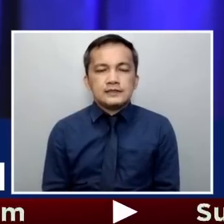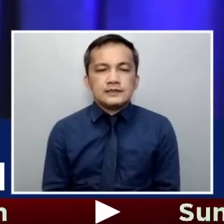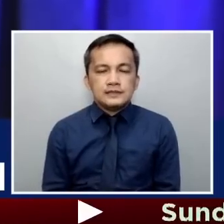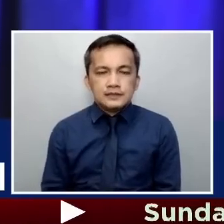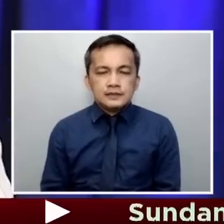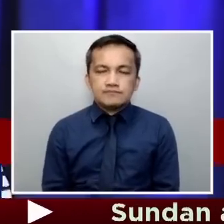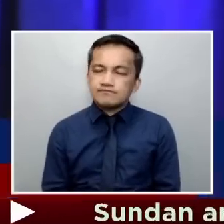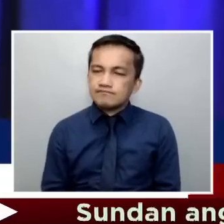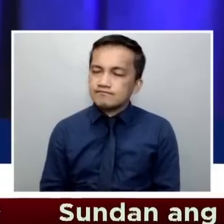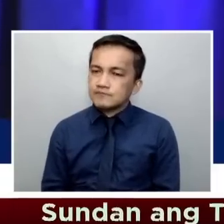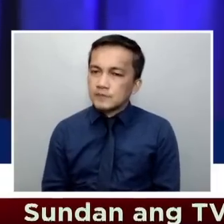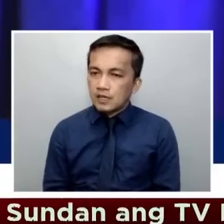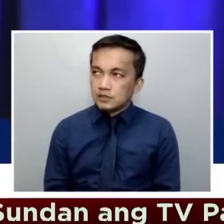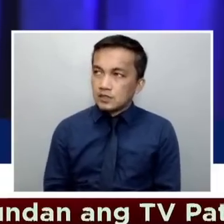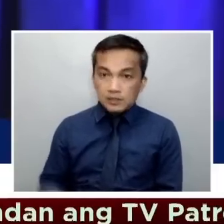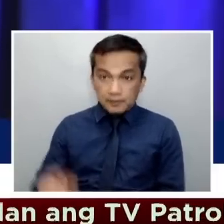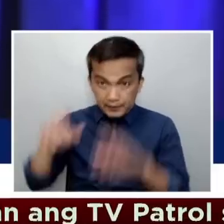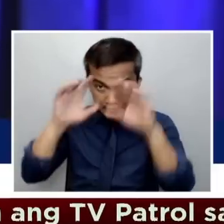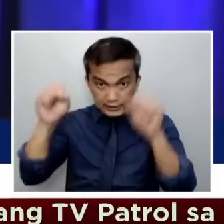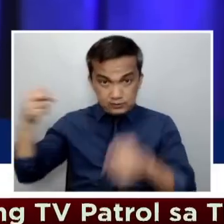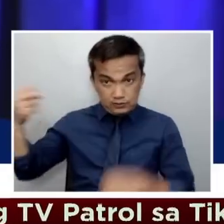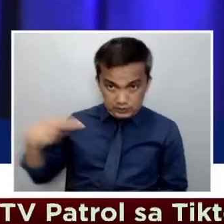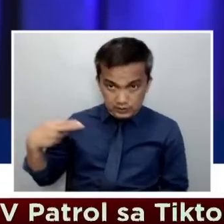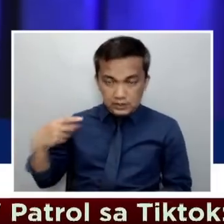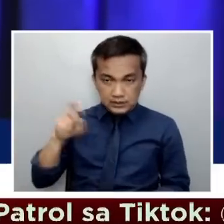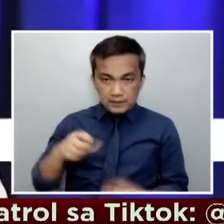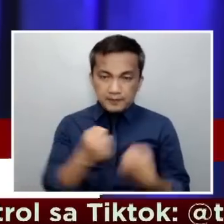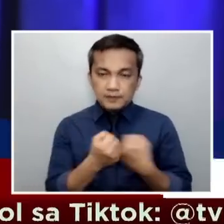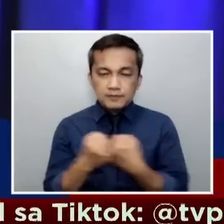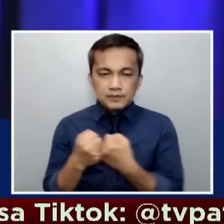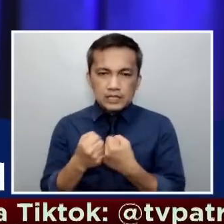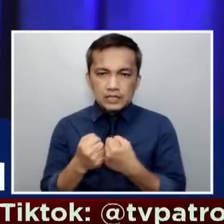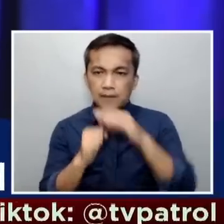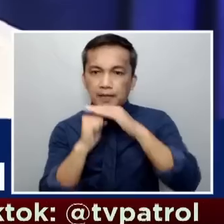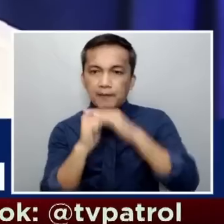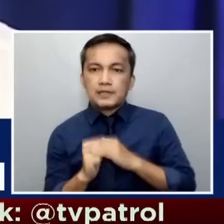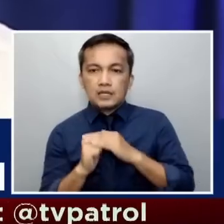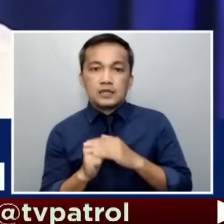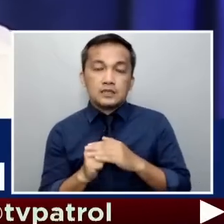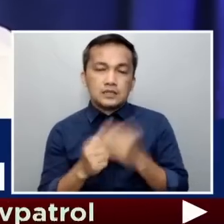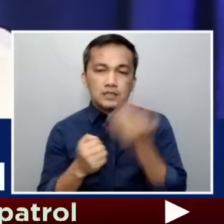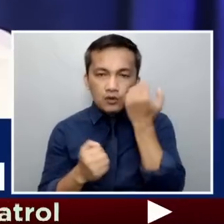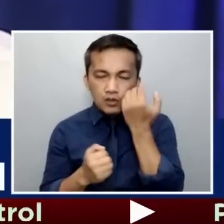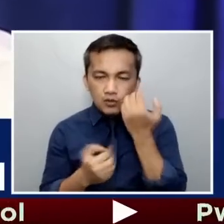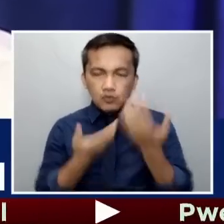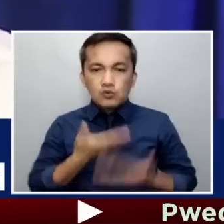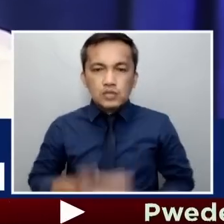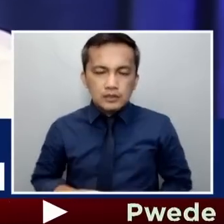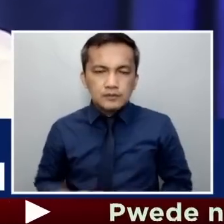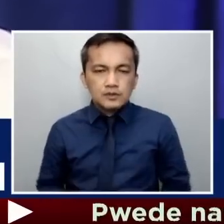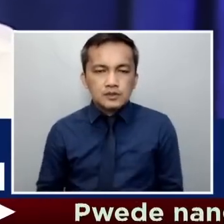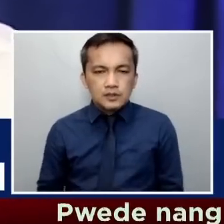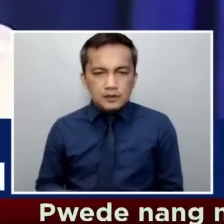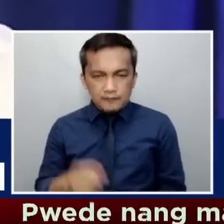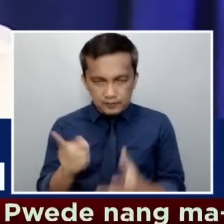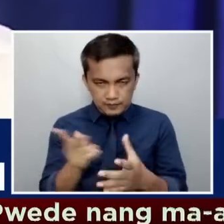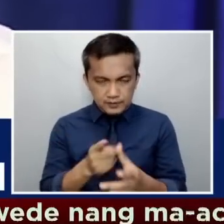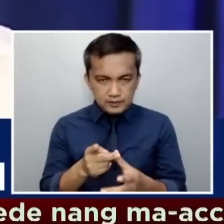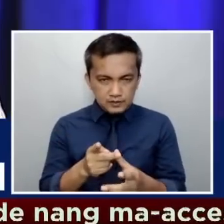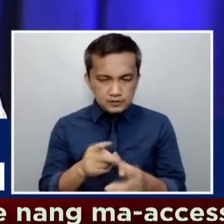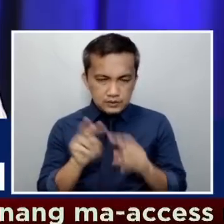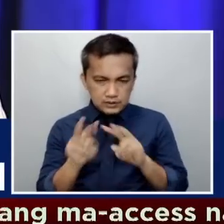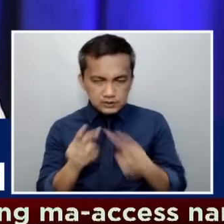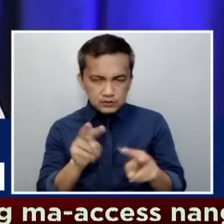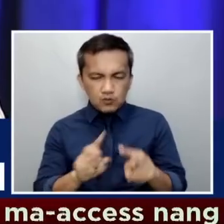Ang marching order ng Pangulo, dapat malabanan natin ang stunting at ang kagutuman. From the pilot, we will see the nuances. What needs